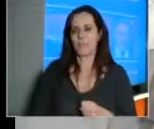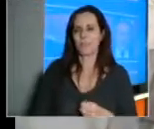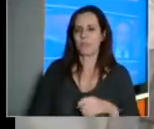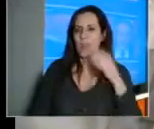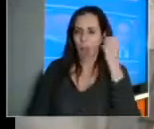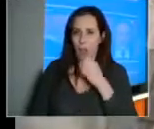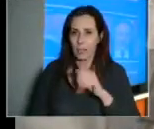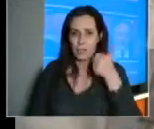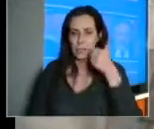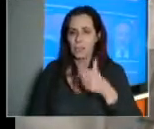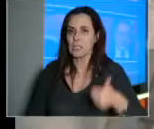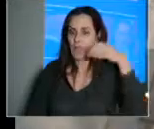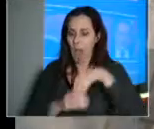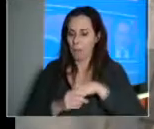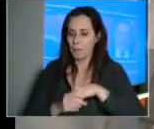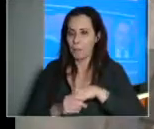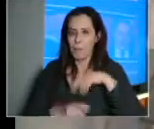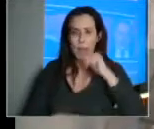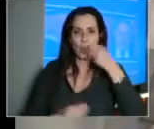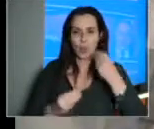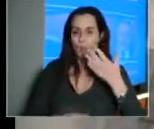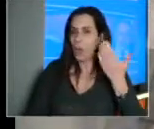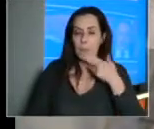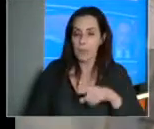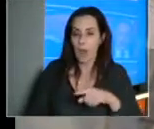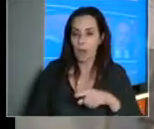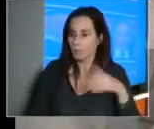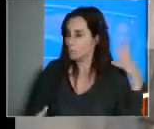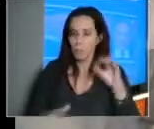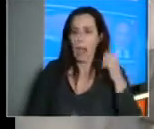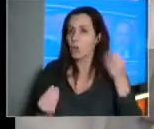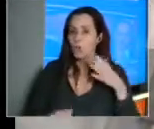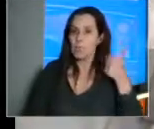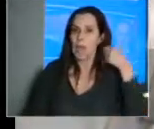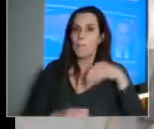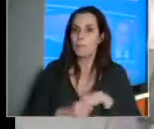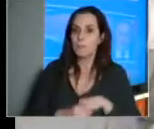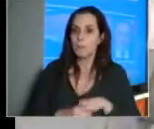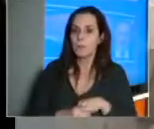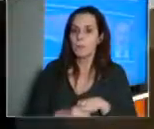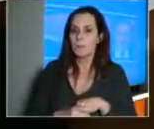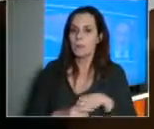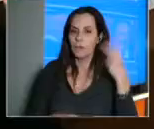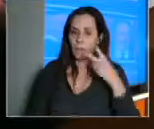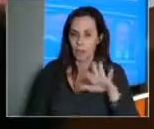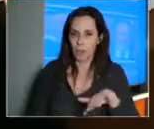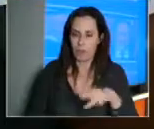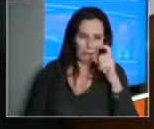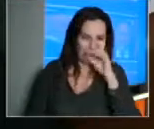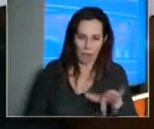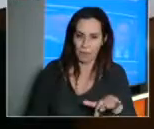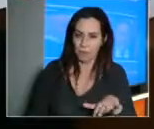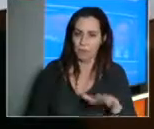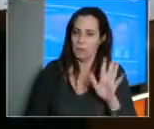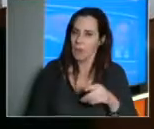אריה דרעי זה שר הפנים הכי טוב שהיה למדינת ישראל אי פעם בקדנציה בכלל, ובקדנציה הזאת בפרט, וכמובן לציבור הערבי,